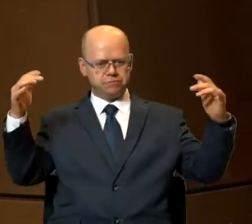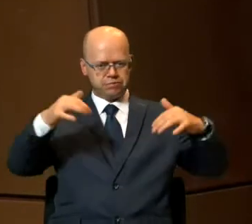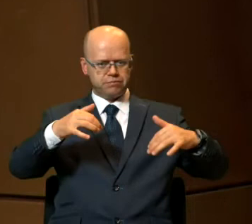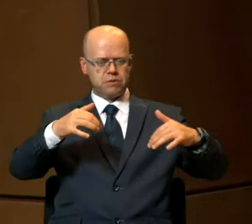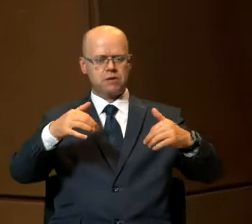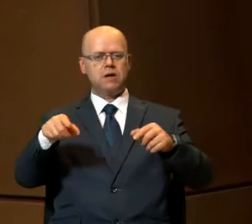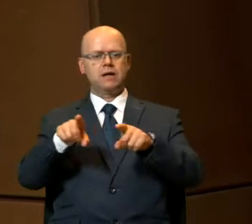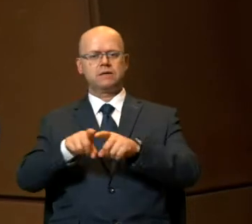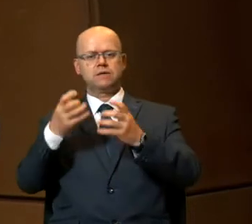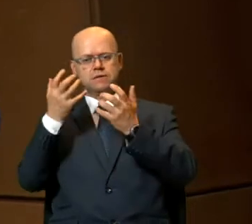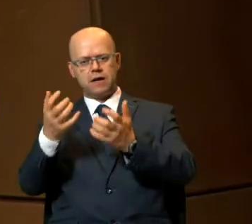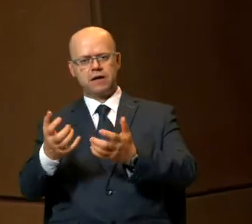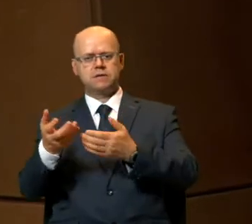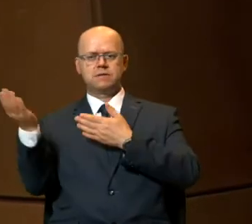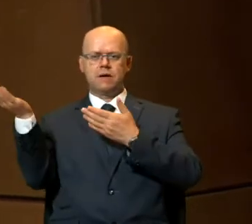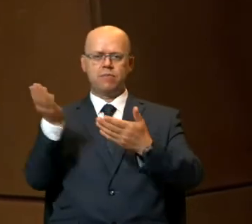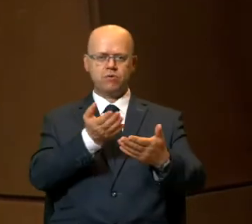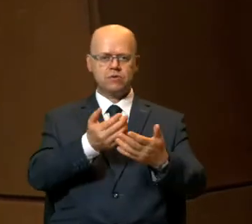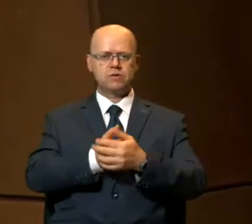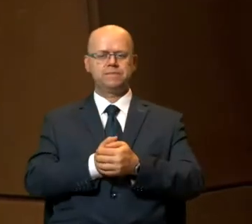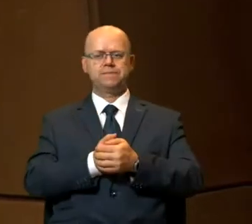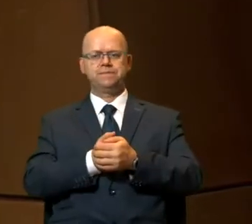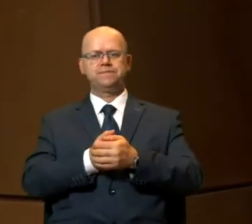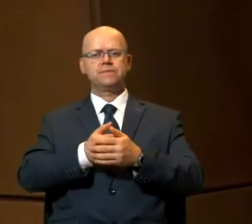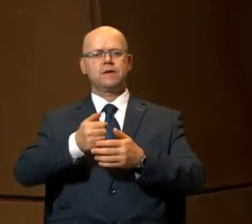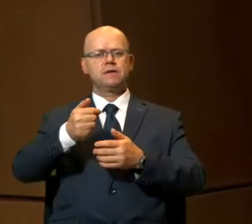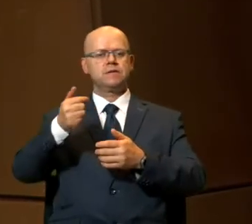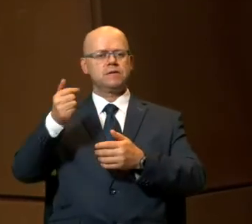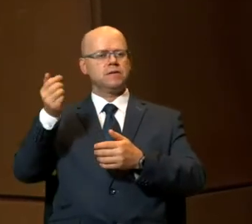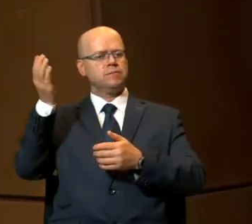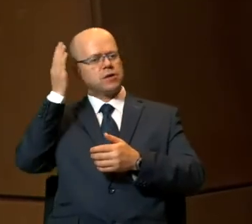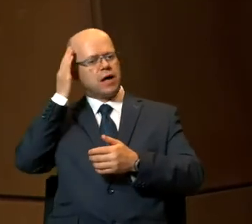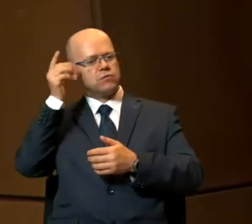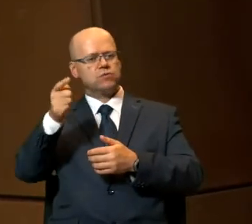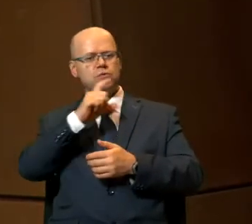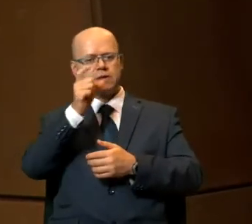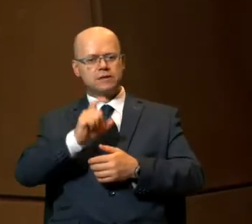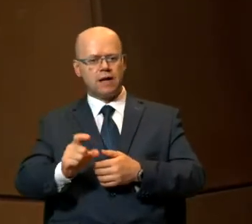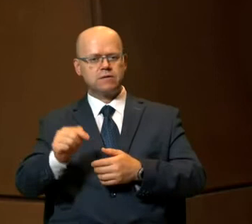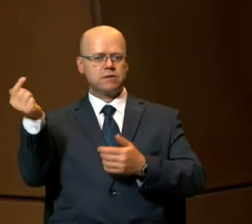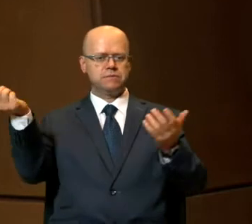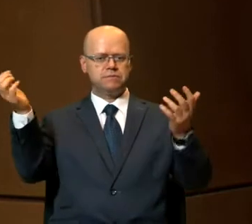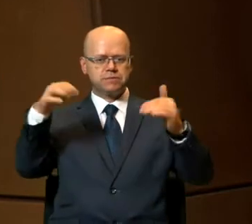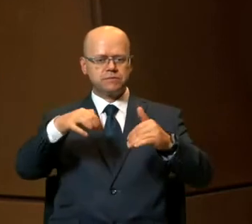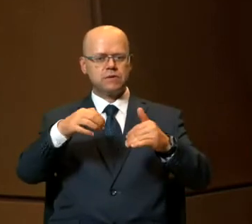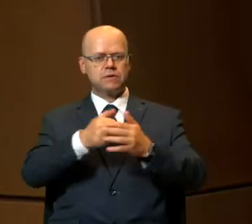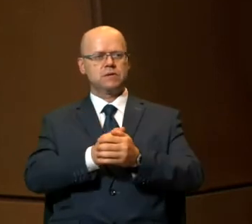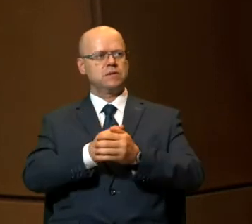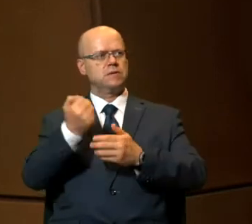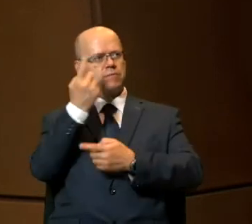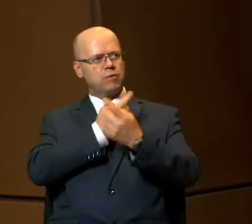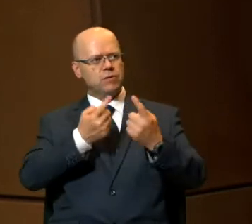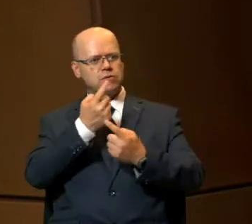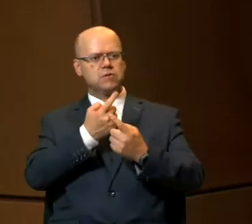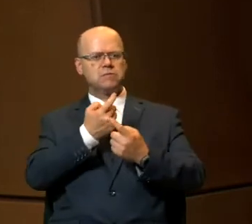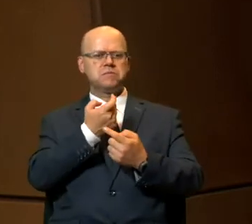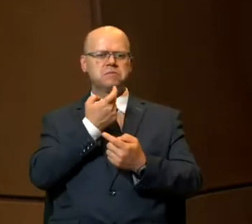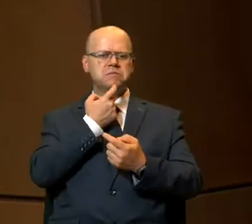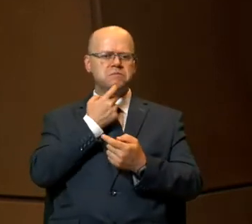aby zachęcić, zaprosić gdańszczanki, gdańszczan do refleksji nad tym, czym jest dzisiaj